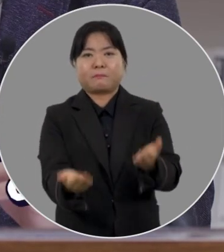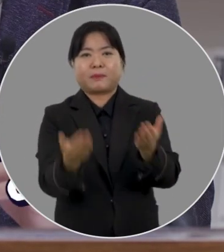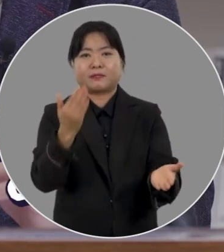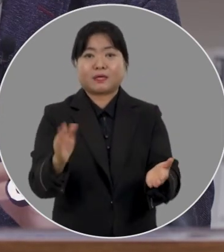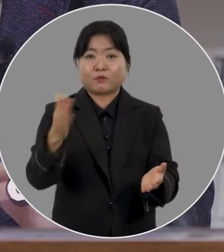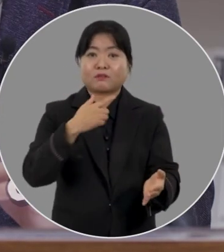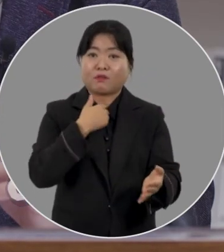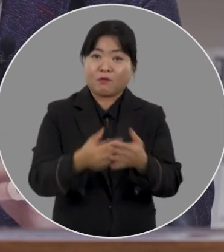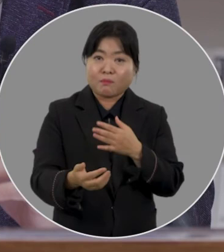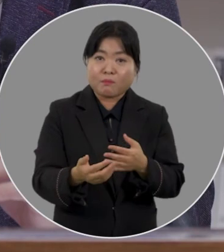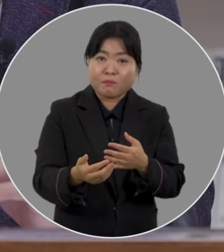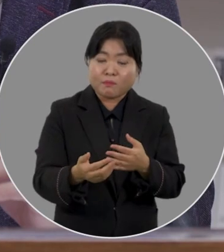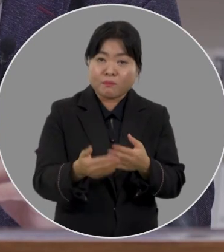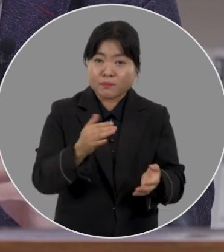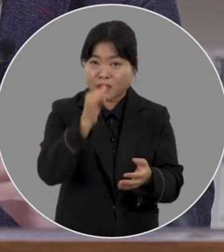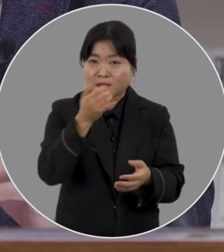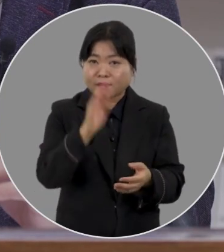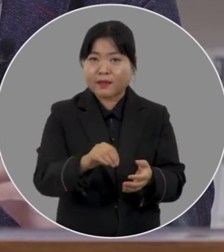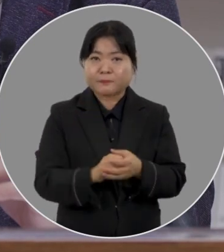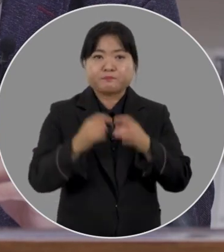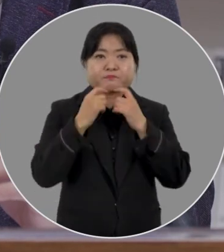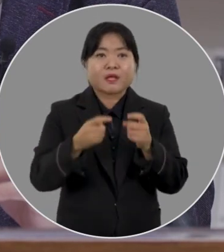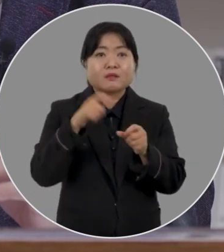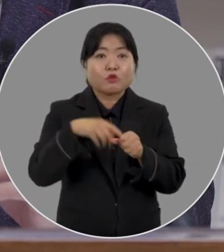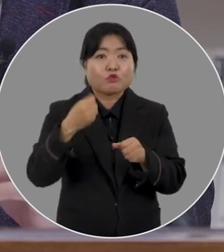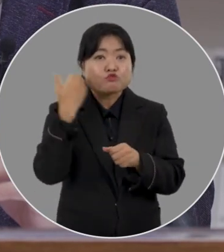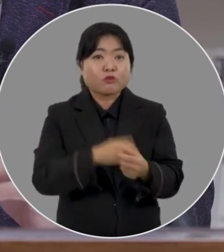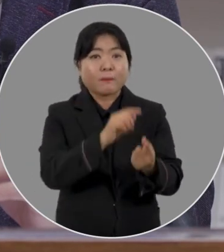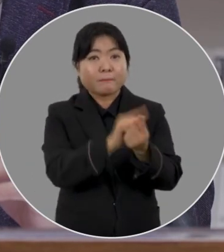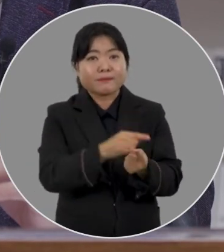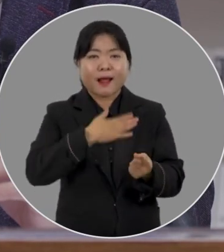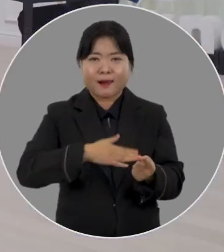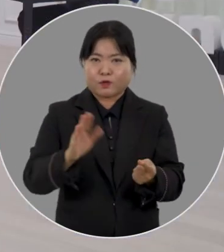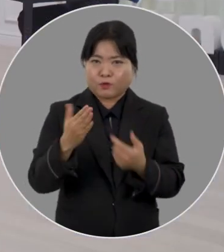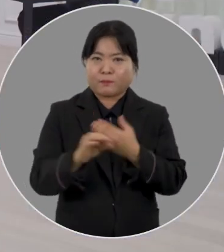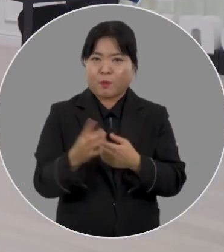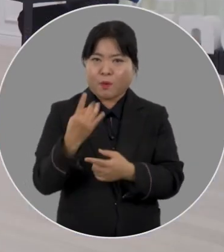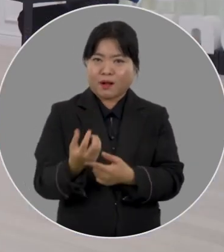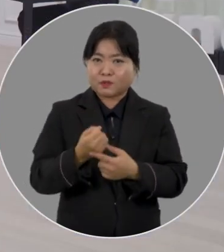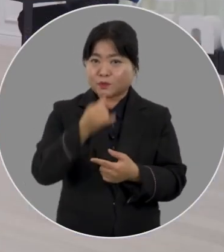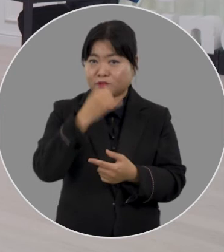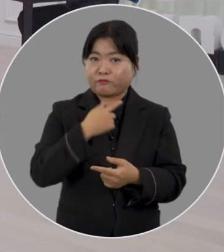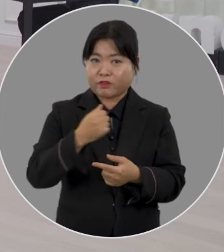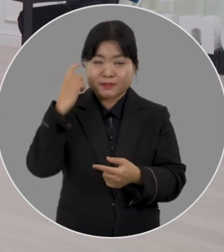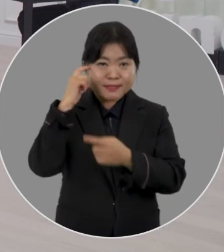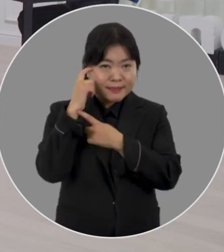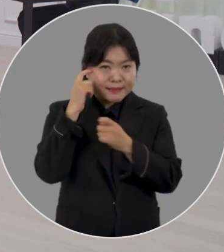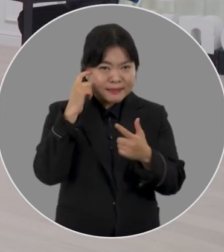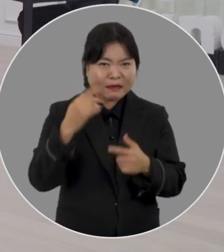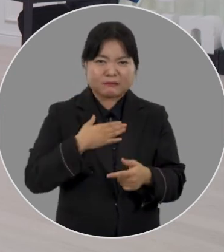되는 그런 경향이 있는데 개인적으로 누군가를 만나서 알게 되면 기존에 가지고 있었던 그런 생각들이